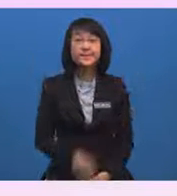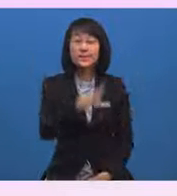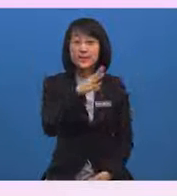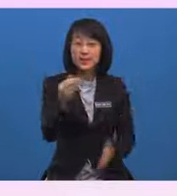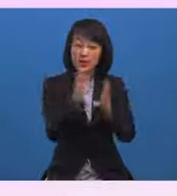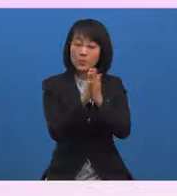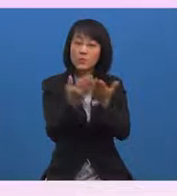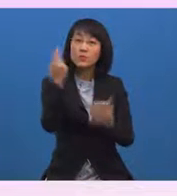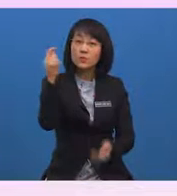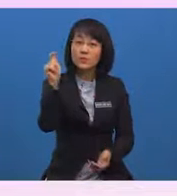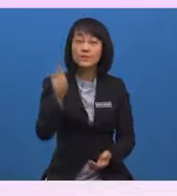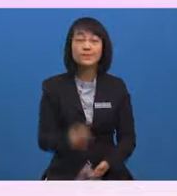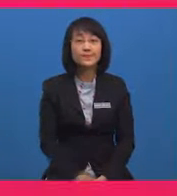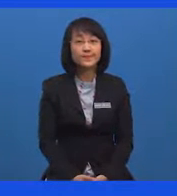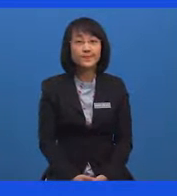buku teks.